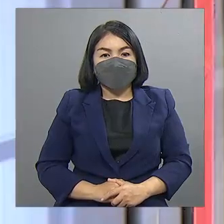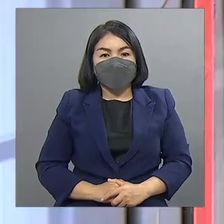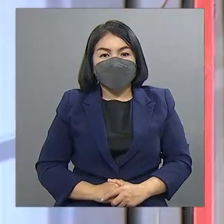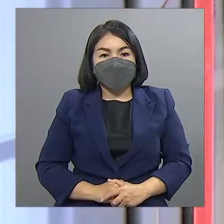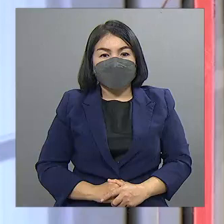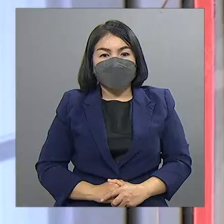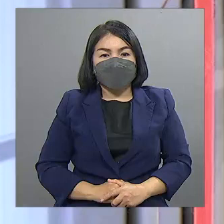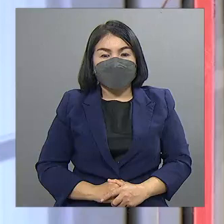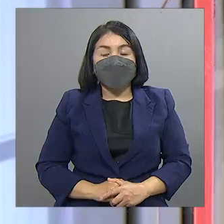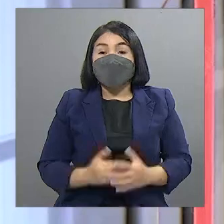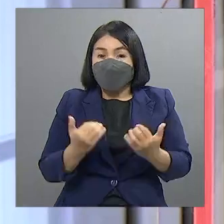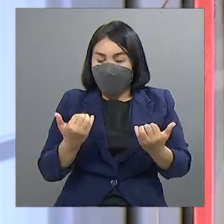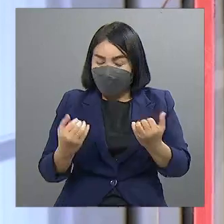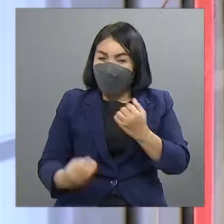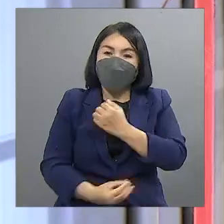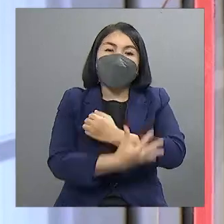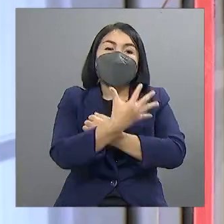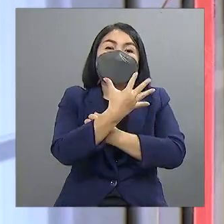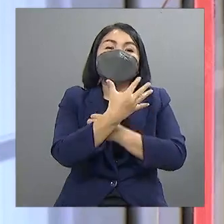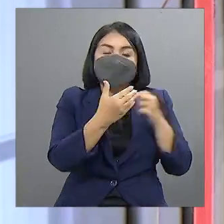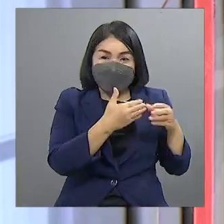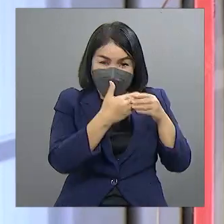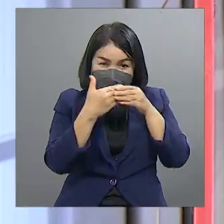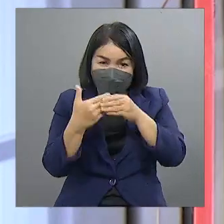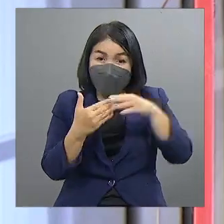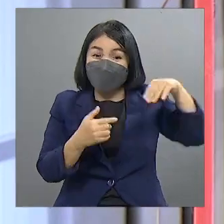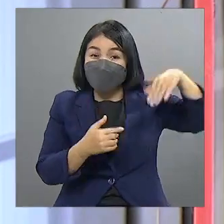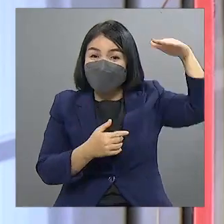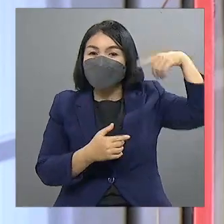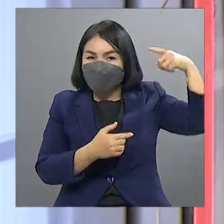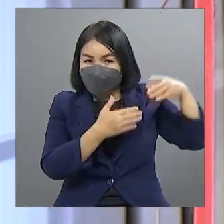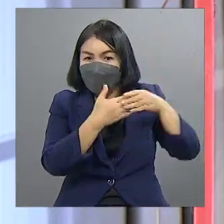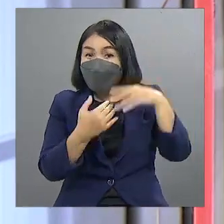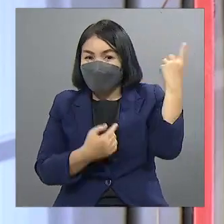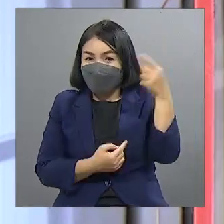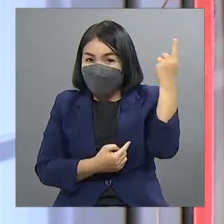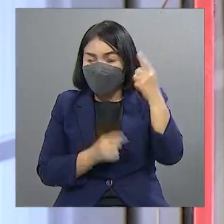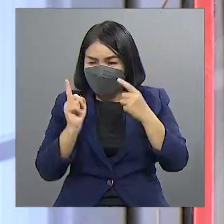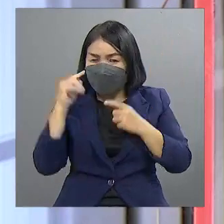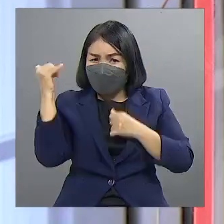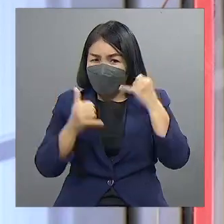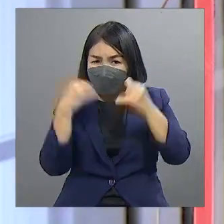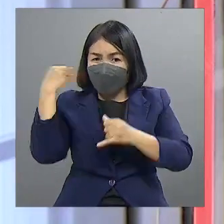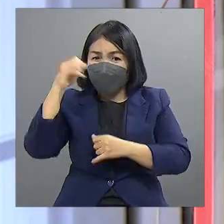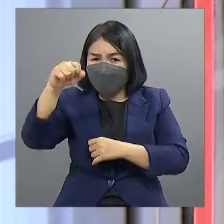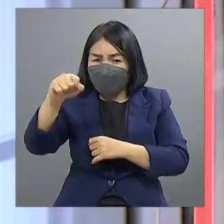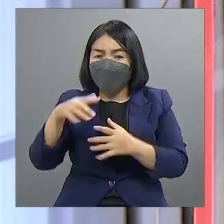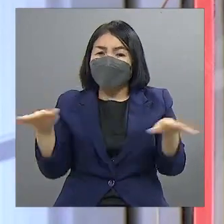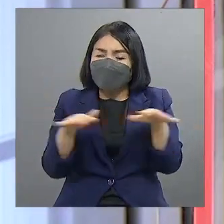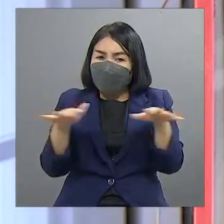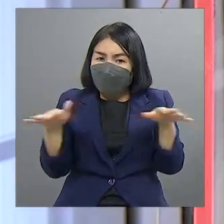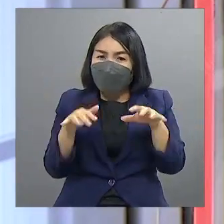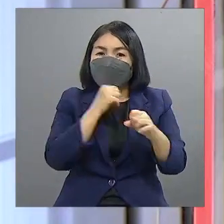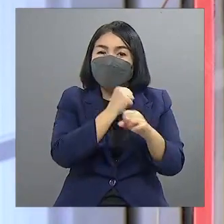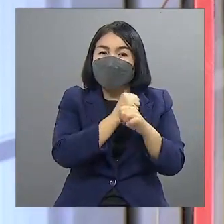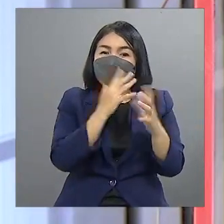ไว้มีโอกาสนะครับจะพาน้องปร่างพี่ปูเป้นั้นไปเที่ยวกันจริงๆแล้วเราเคยไปแถวนั้นกันบ่อยเนา ะ หรือว่าถ้าเกิดปกติเนี่ยถ้าไม่ได้ไปทำงานไปถ่ายรายการเนี่ยแถว